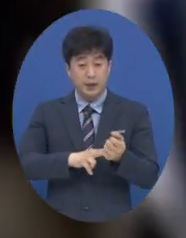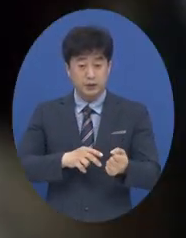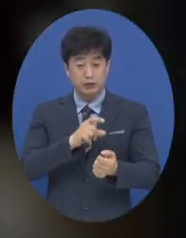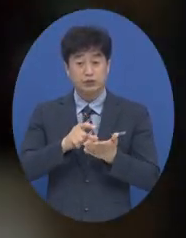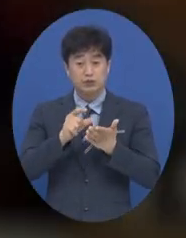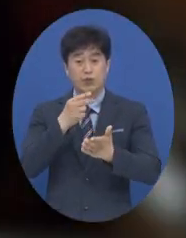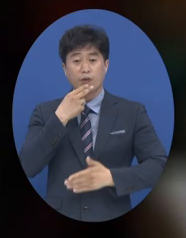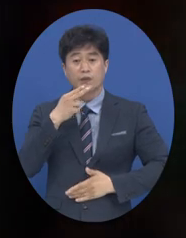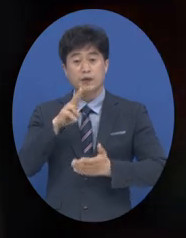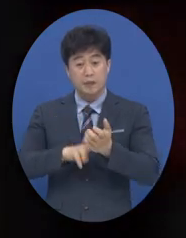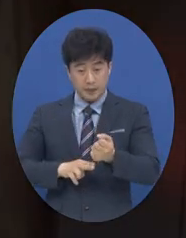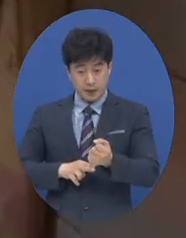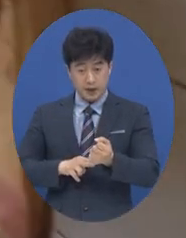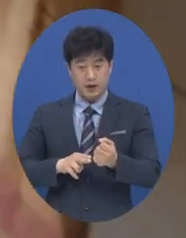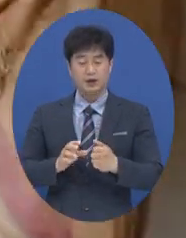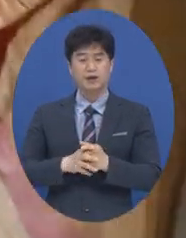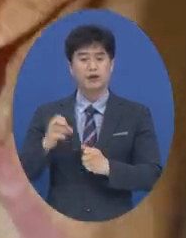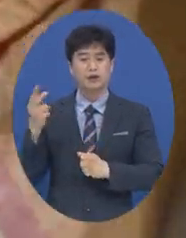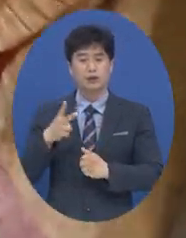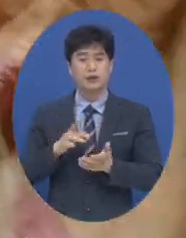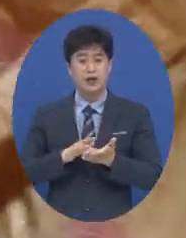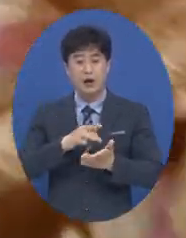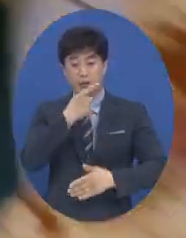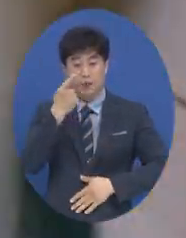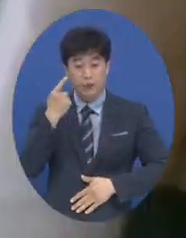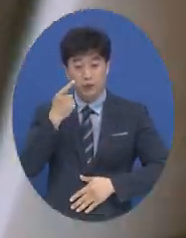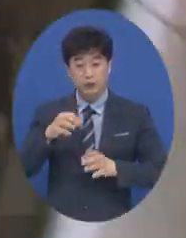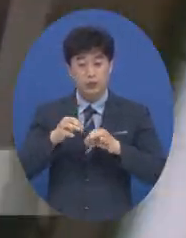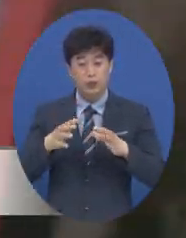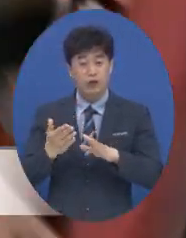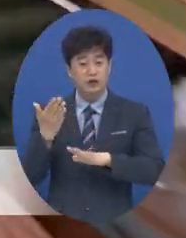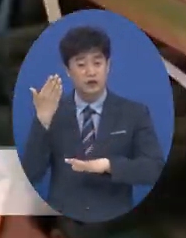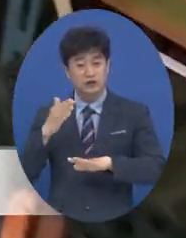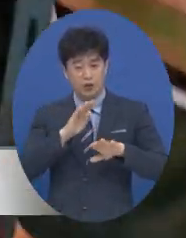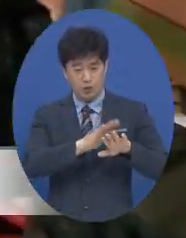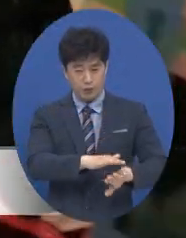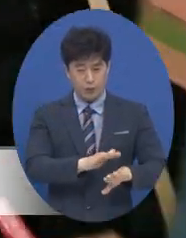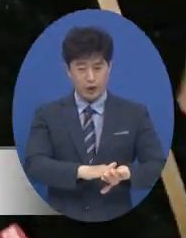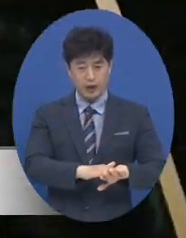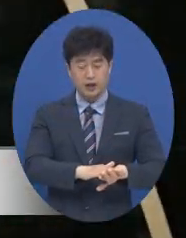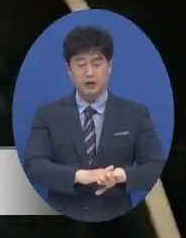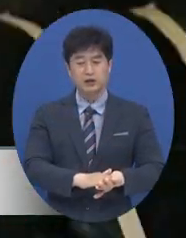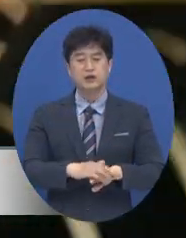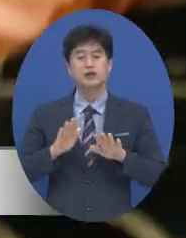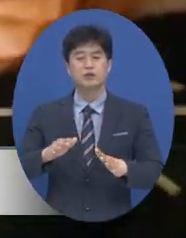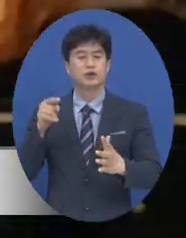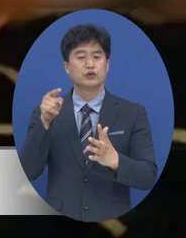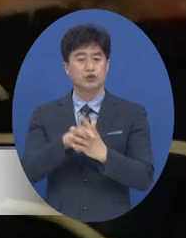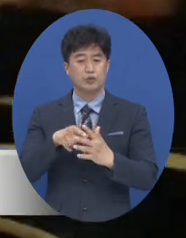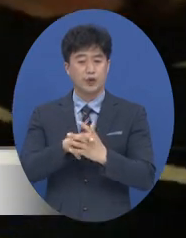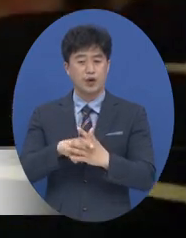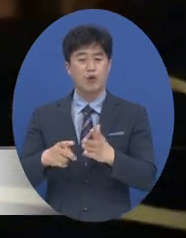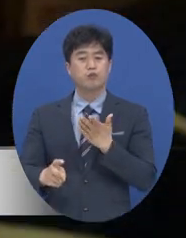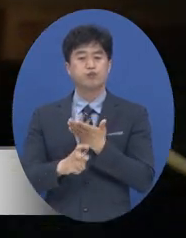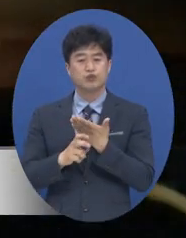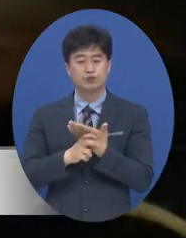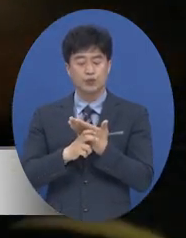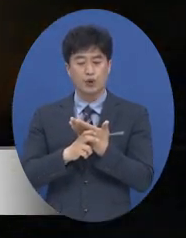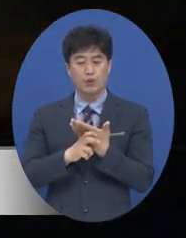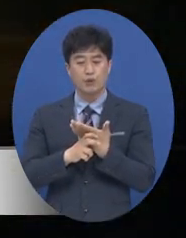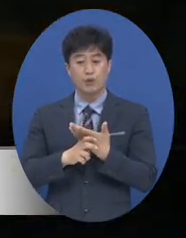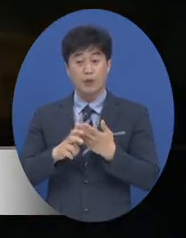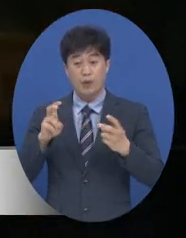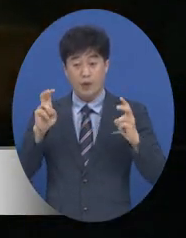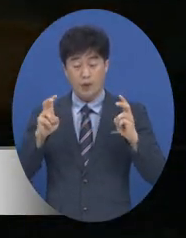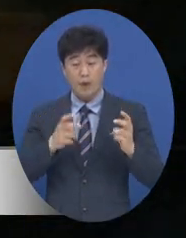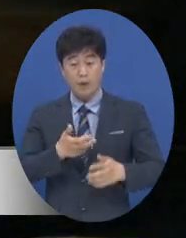않고 농약을 판매하거나 약효 보증기간이 지난 농약을 보관하는 등 이번에 적발된 불법 농자재